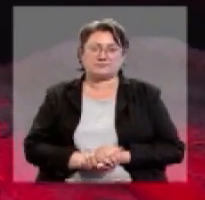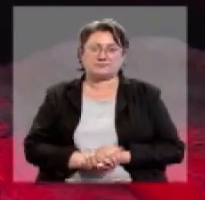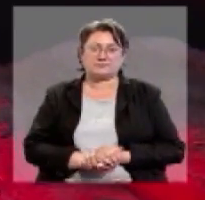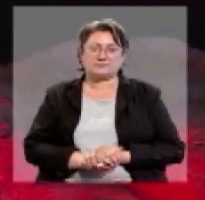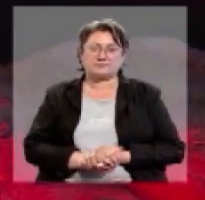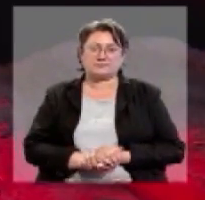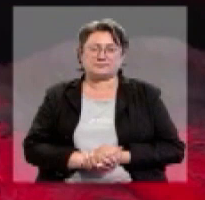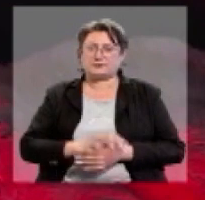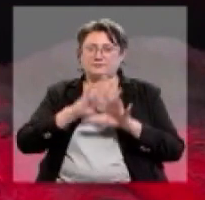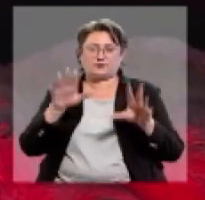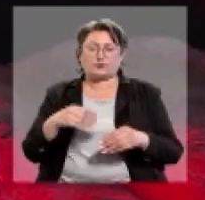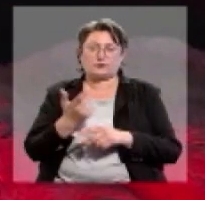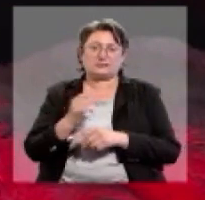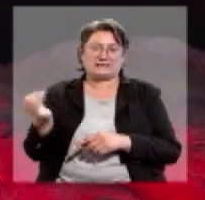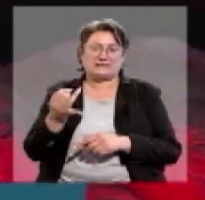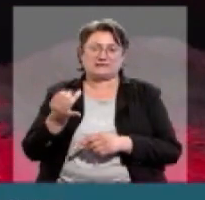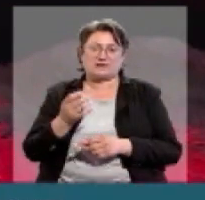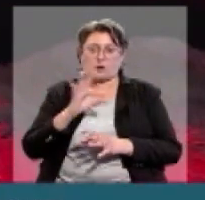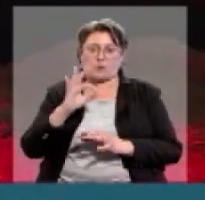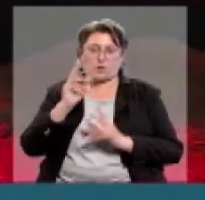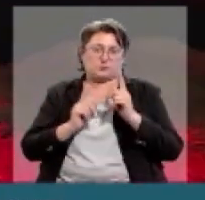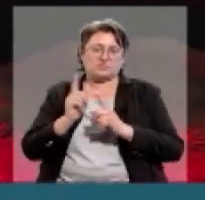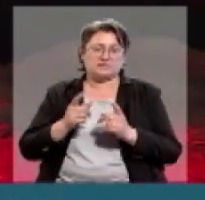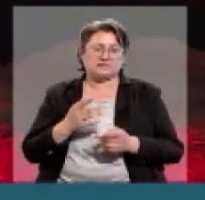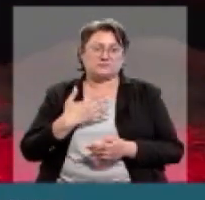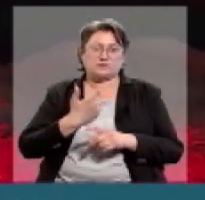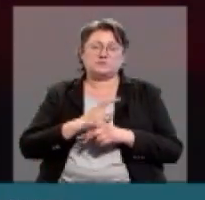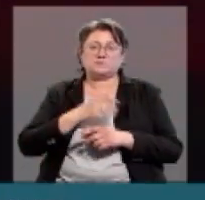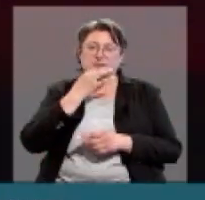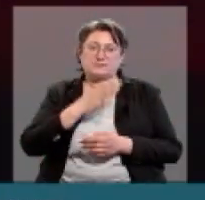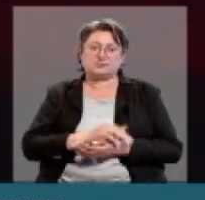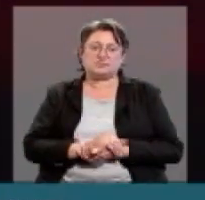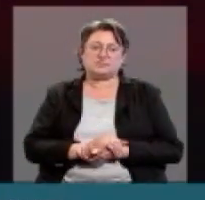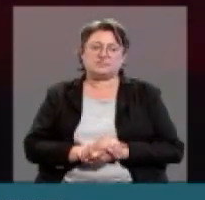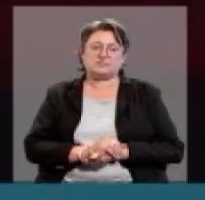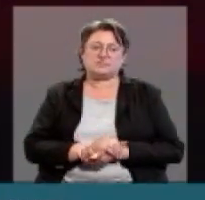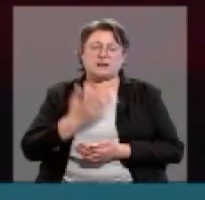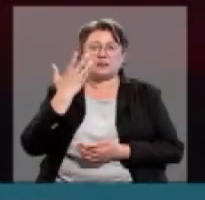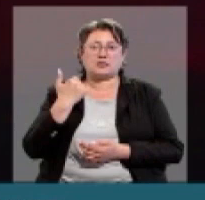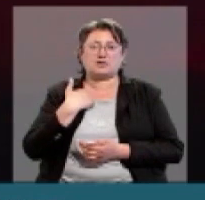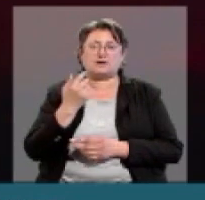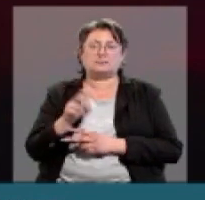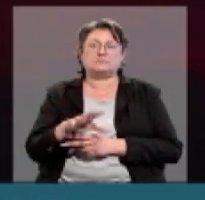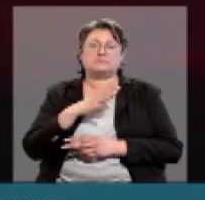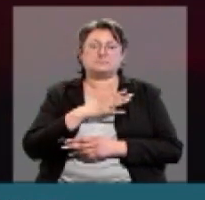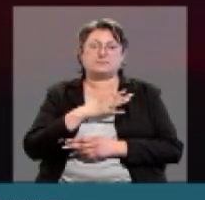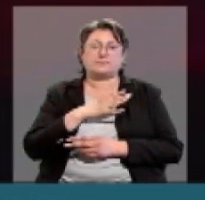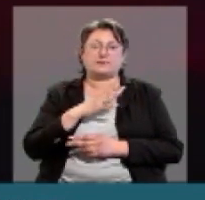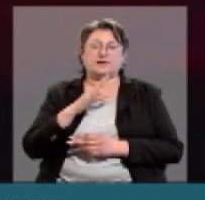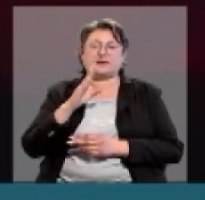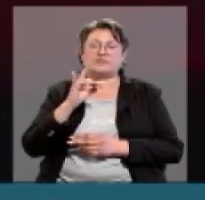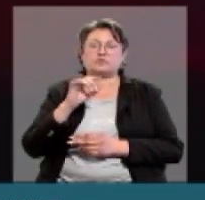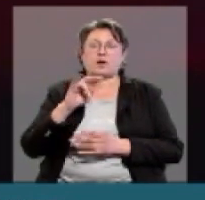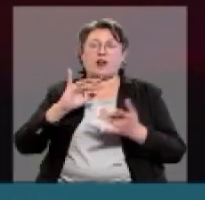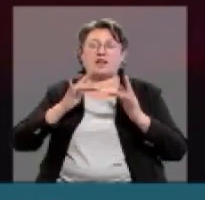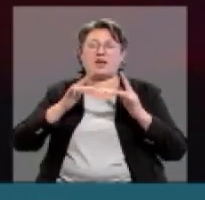в принципе, все интересно про космос так. Мне очень понравилось. Когда я была на виртуальной